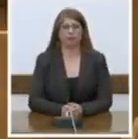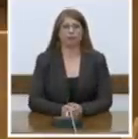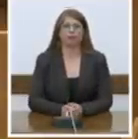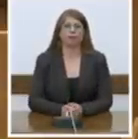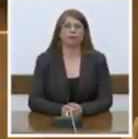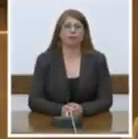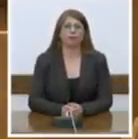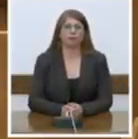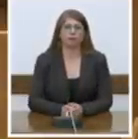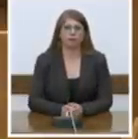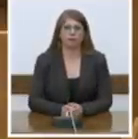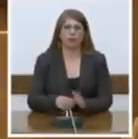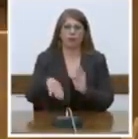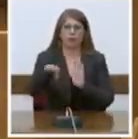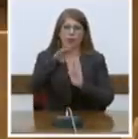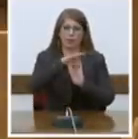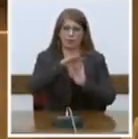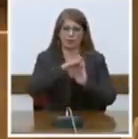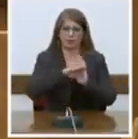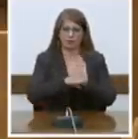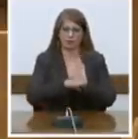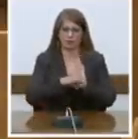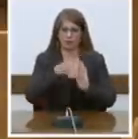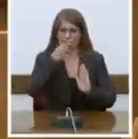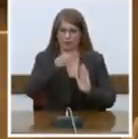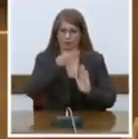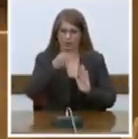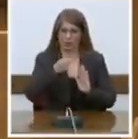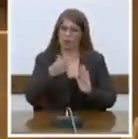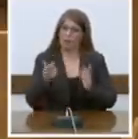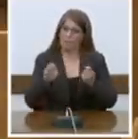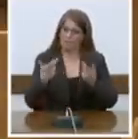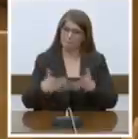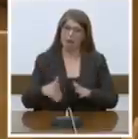προγραμματικές δηλώσεις γίνονται στο Κοινοβούλιο.